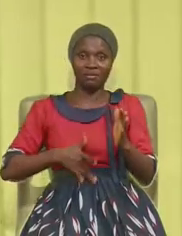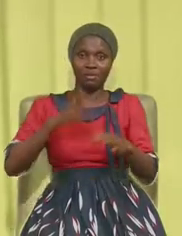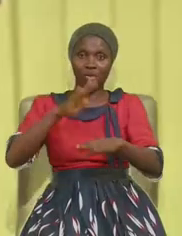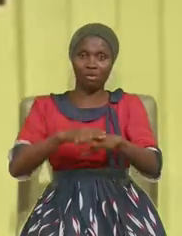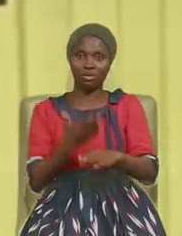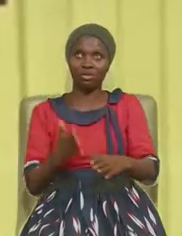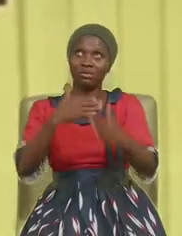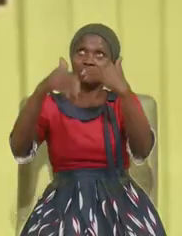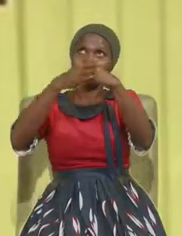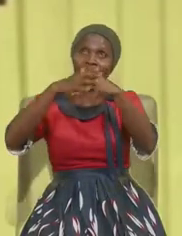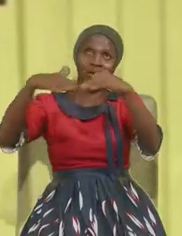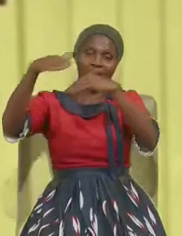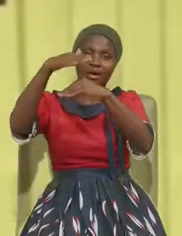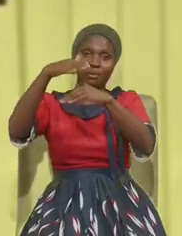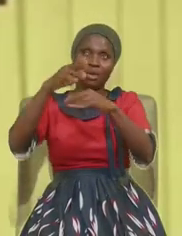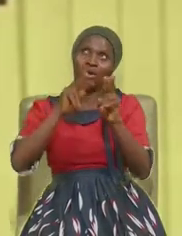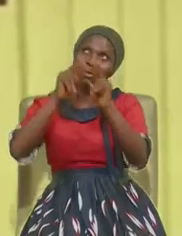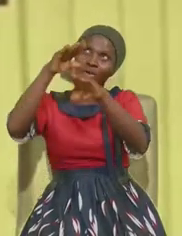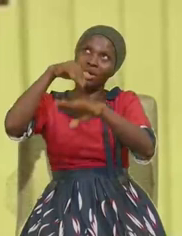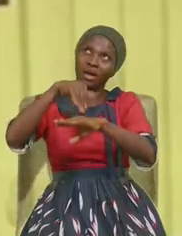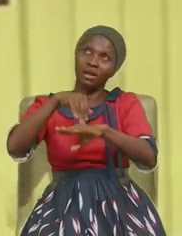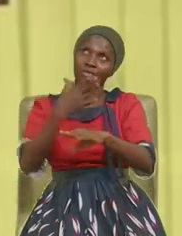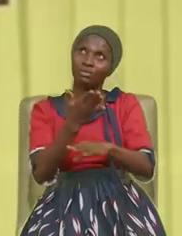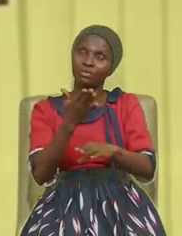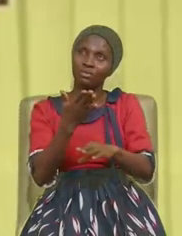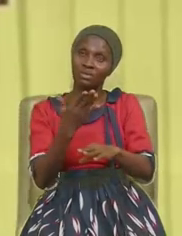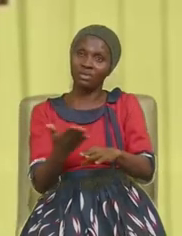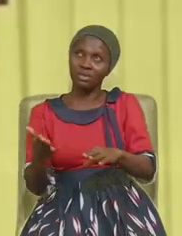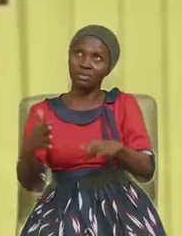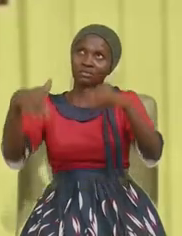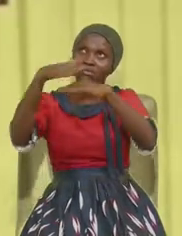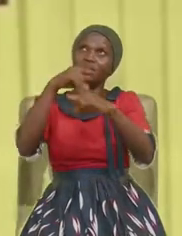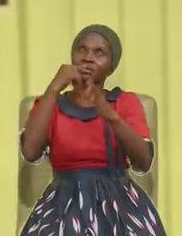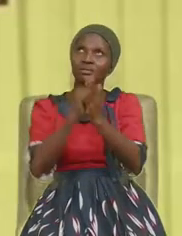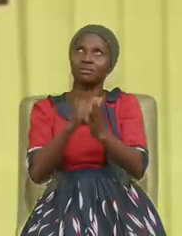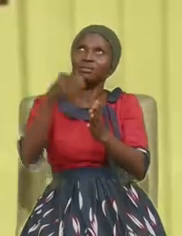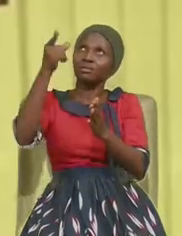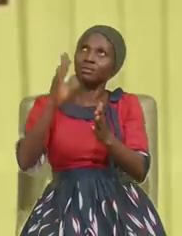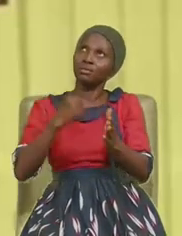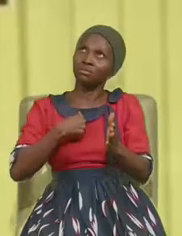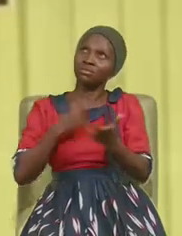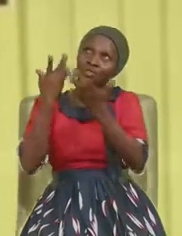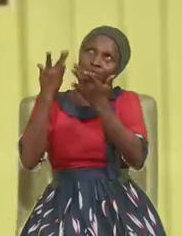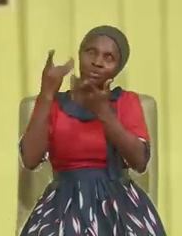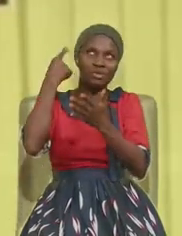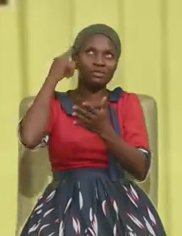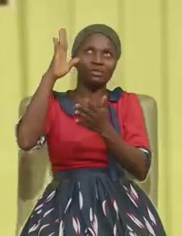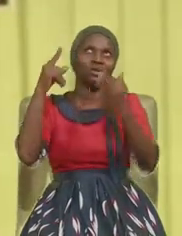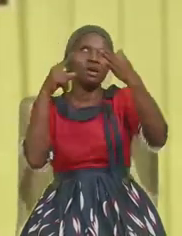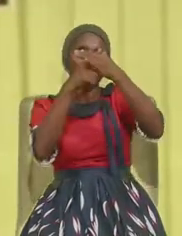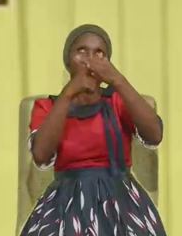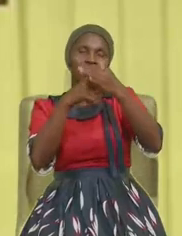à ces choses d'en haut, et nous disons, Seigneur, j'attends ton retour, j'attends ton apparition, et je